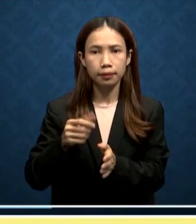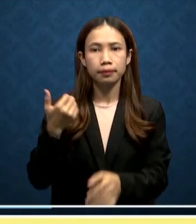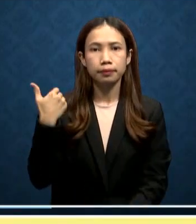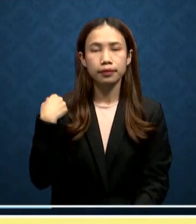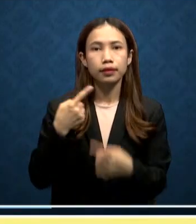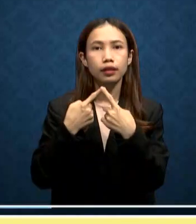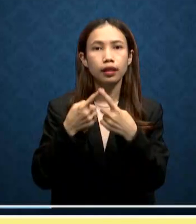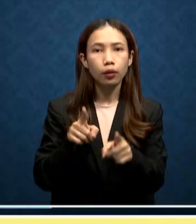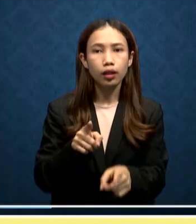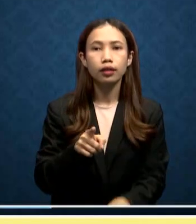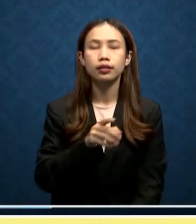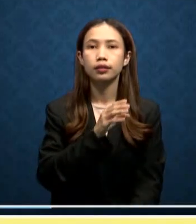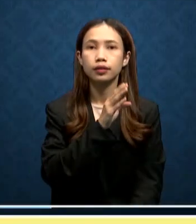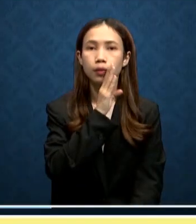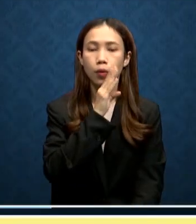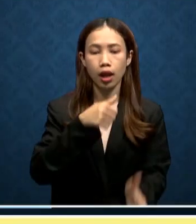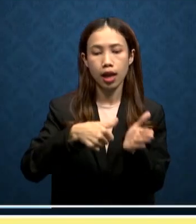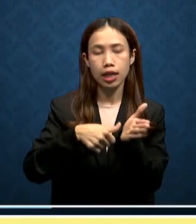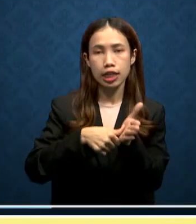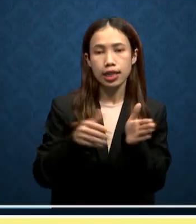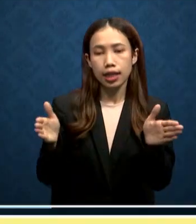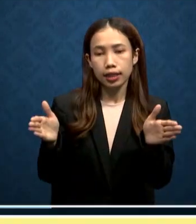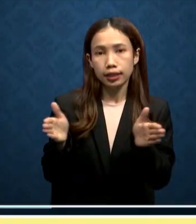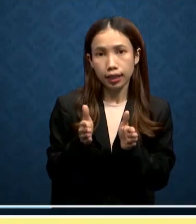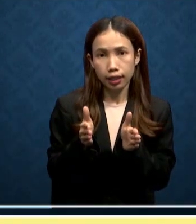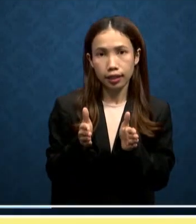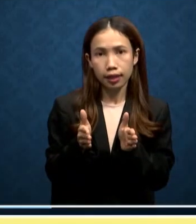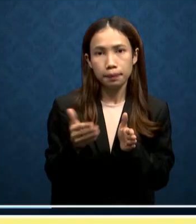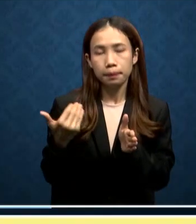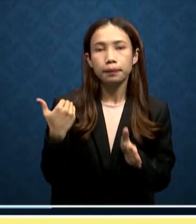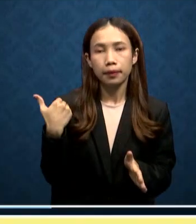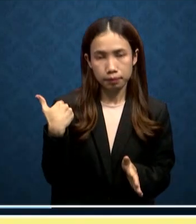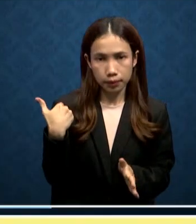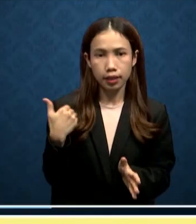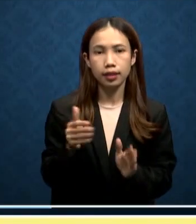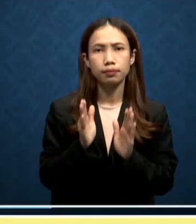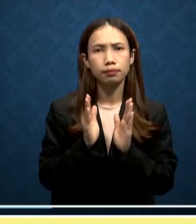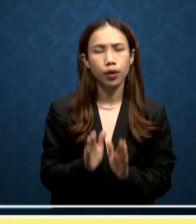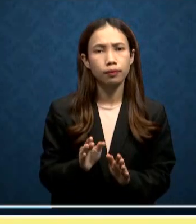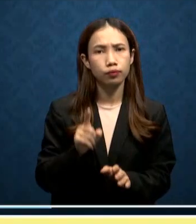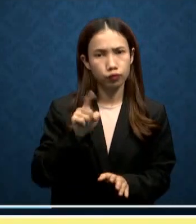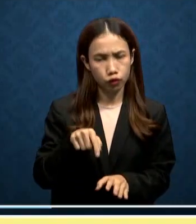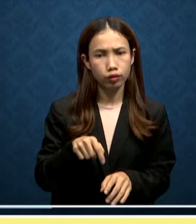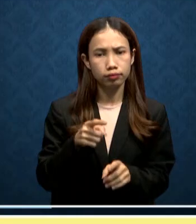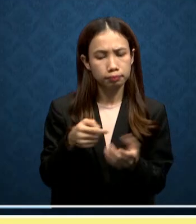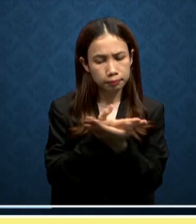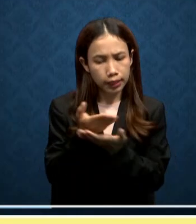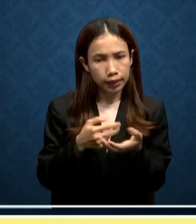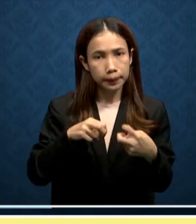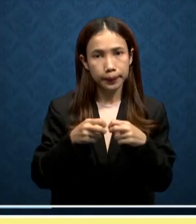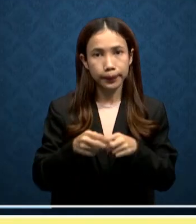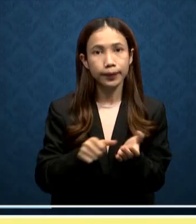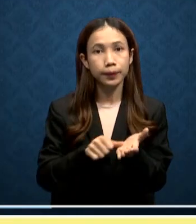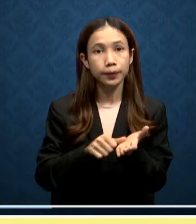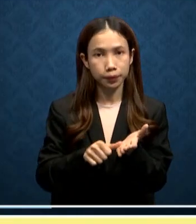แต่ในขณะเดียวกันหนี้ระยะสั้นนะก็ยังยังมีปริมาณที่ท่านจะต้องนำไปพิจารณาแก้ปัญหา